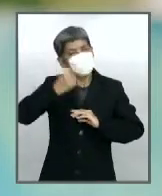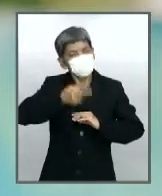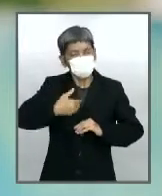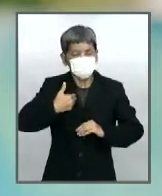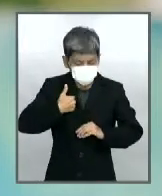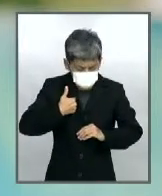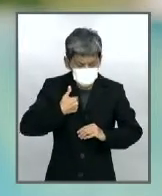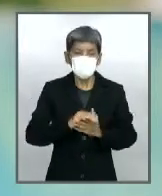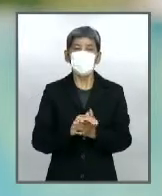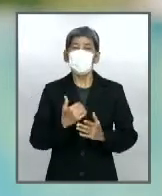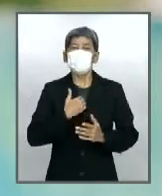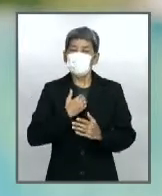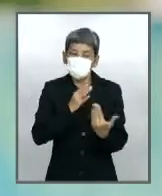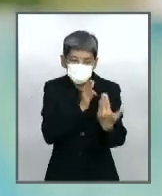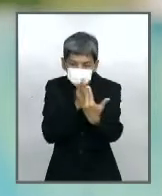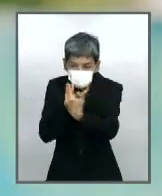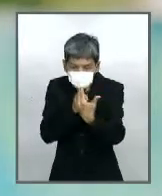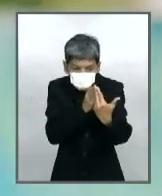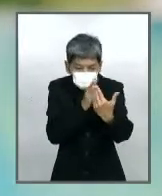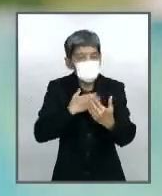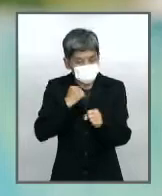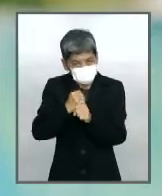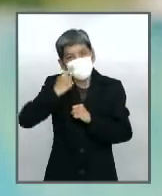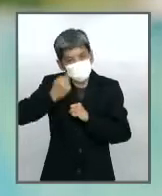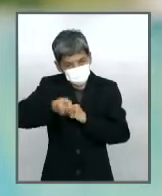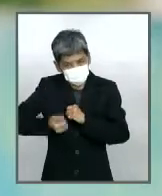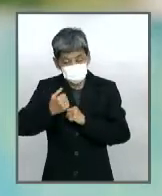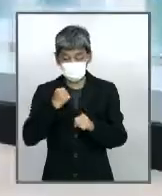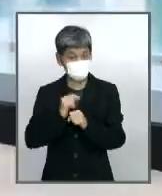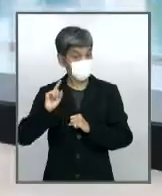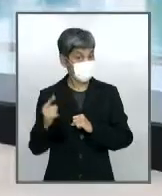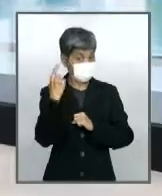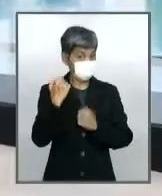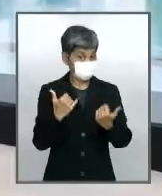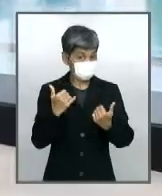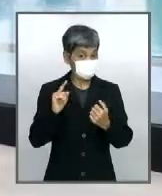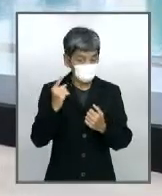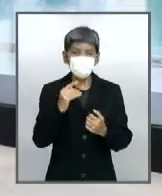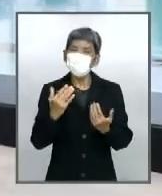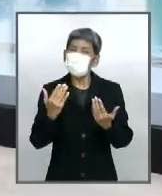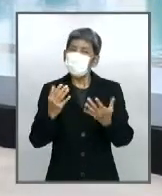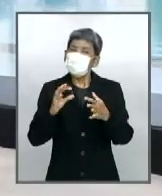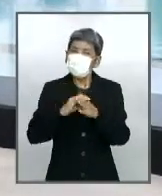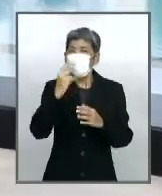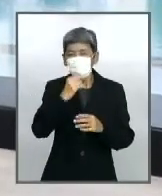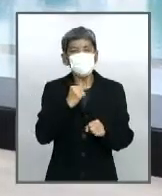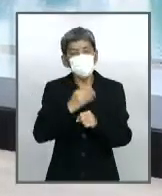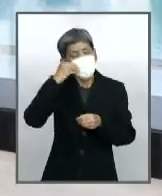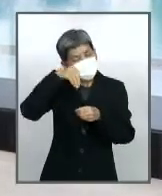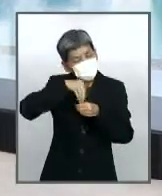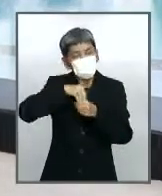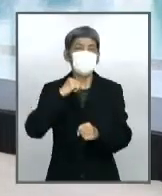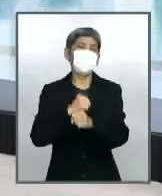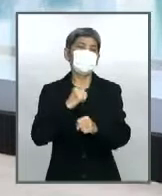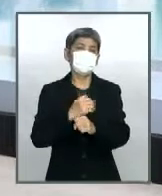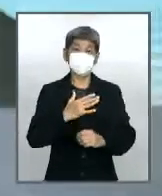บบเดิมอยู่บ้างก็คือเรายังมีคอนเนคชั่นเก่าๆอยู่เราก็ยังทำอยู่แต่ว่างานใหม่ที่มีเข้ามาส่วนใหญ่แล้วเนี่ยก็จะเป็นอะไรที่ค่อนข้างจะ work from